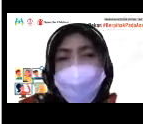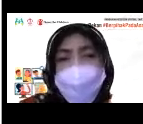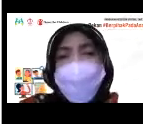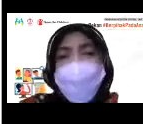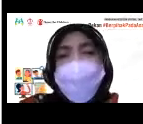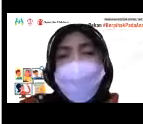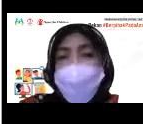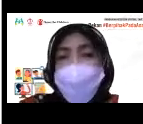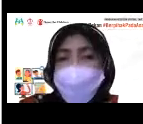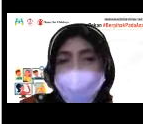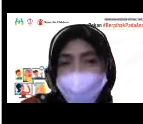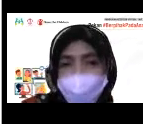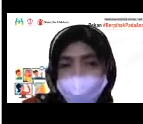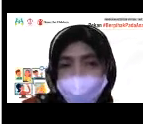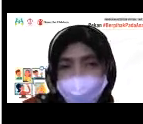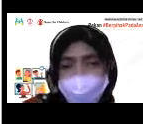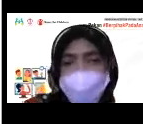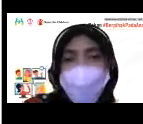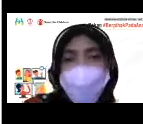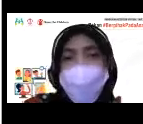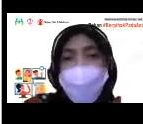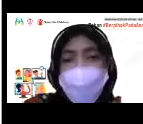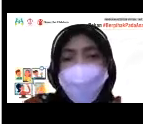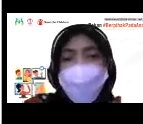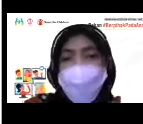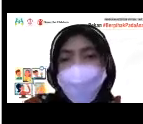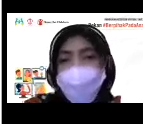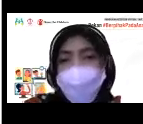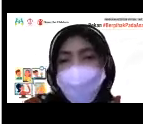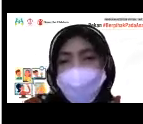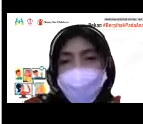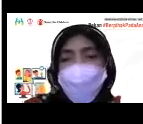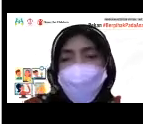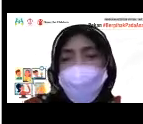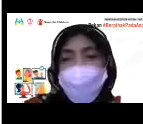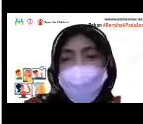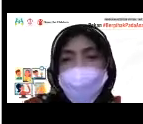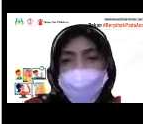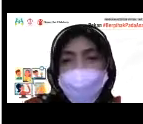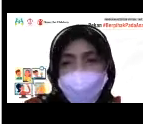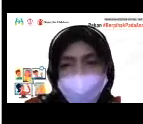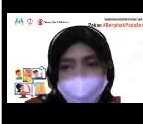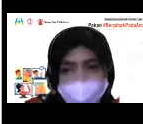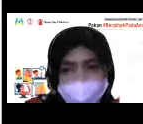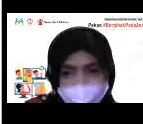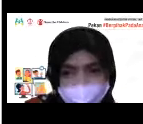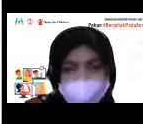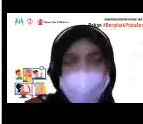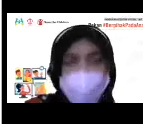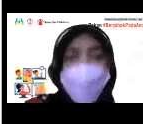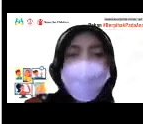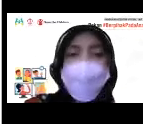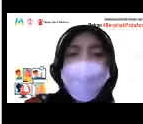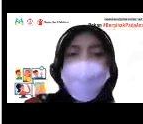kita adalah yang terlatih MTBS, yang akan mendampingi peserta selama Kalakarya MTBS-nya